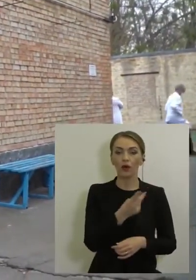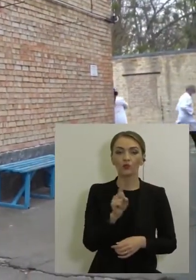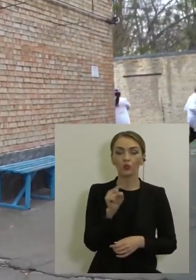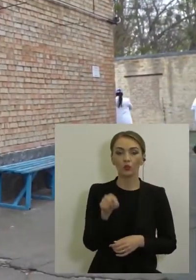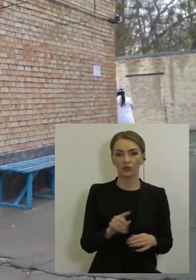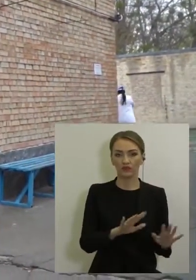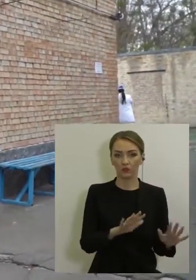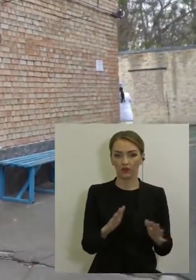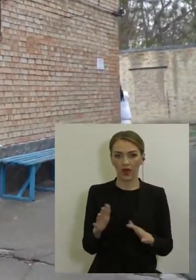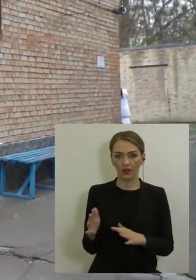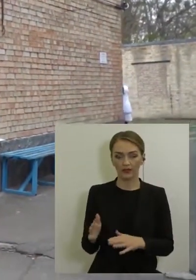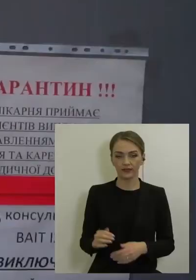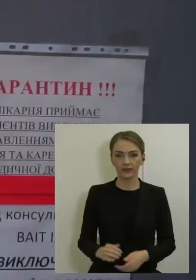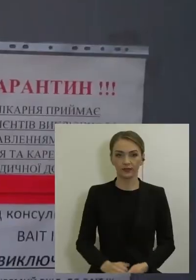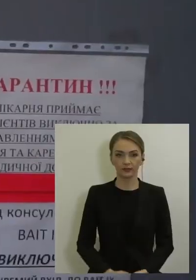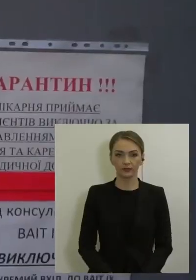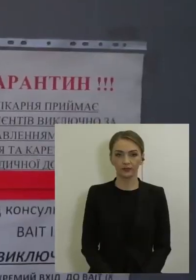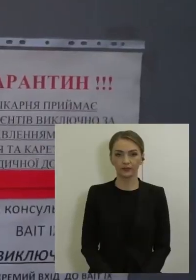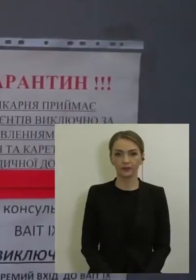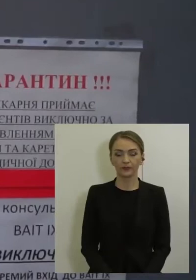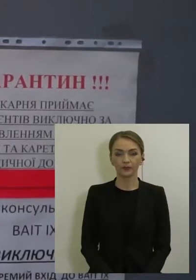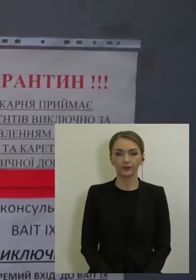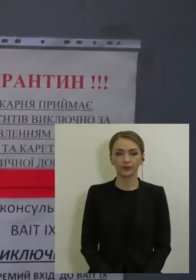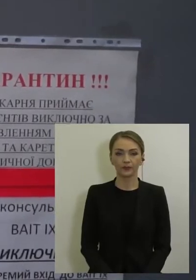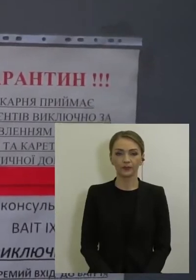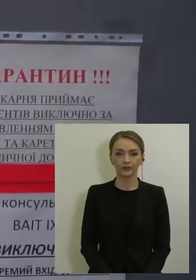тут відбувається.